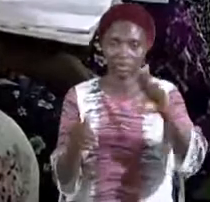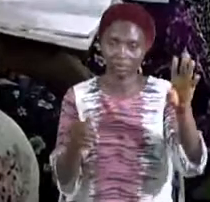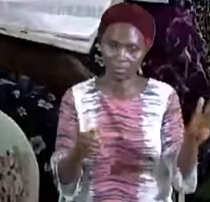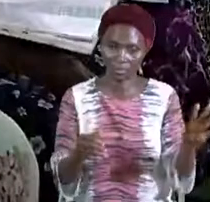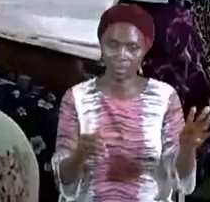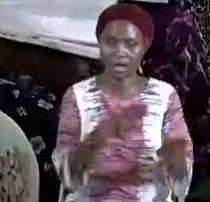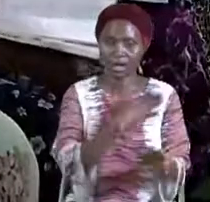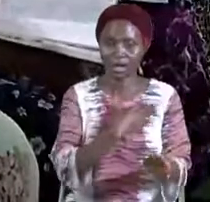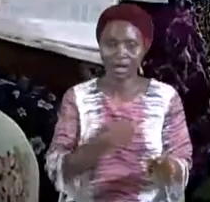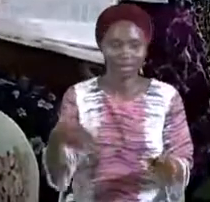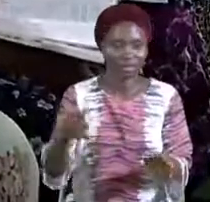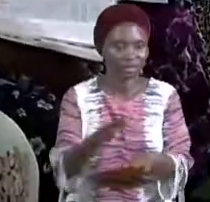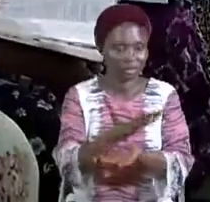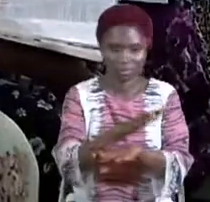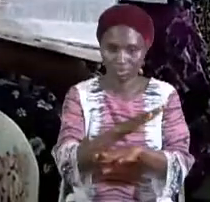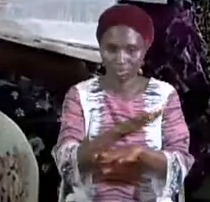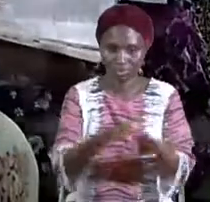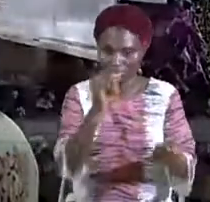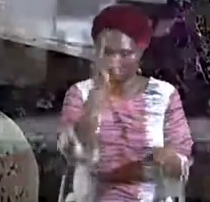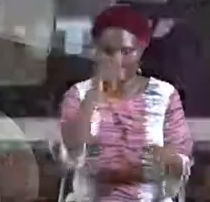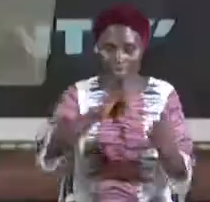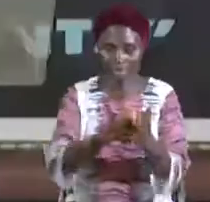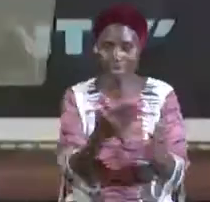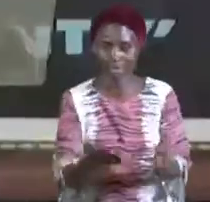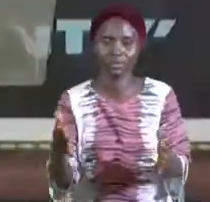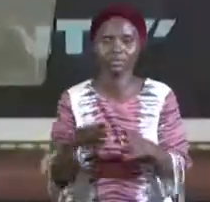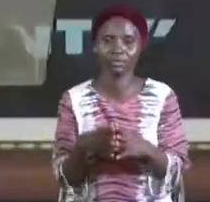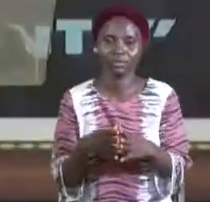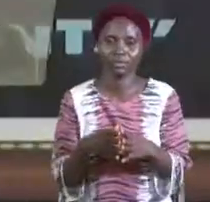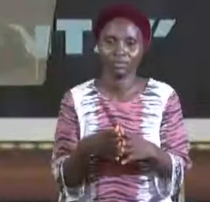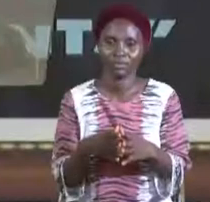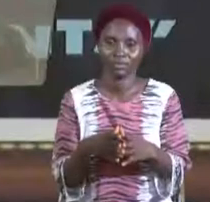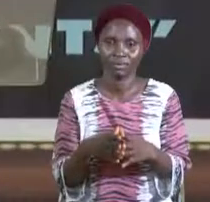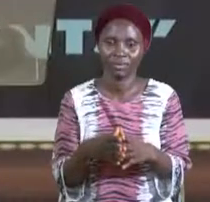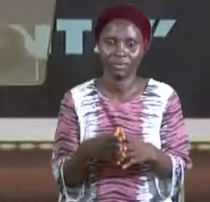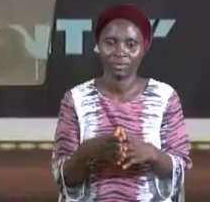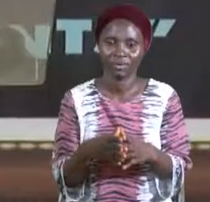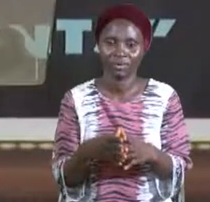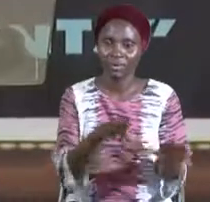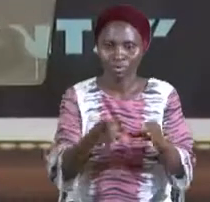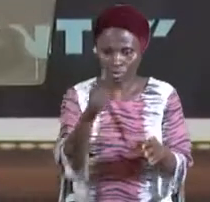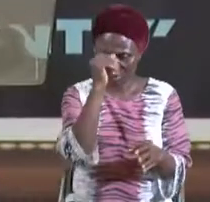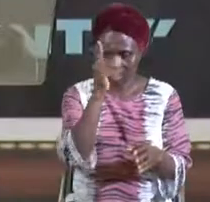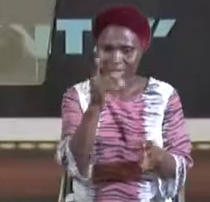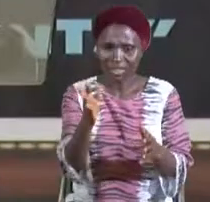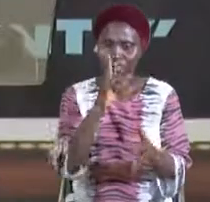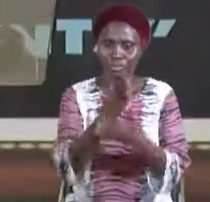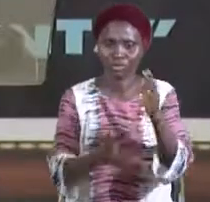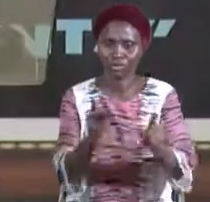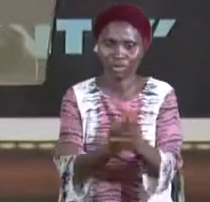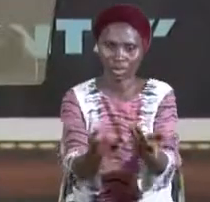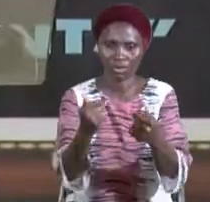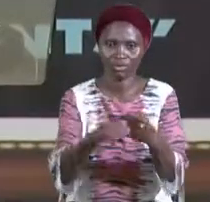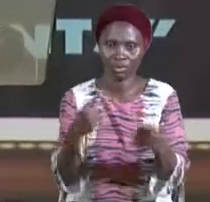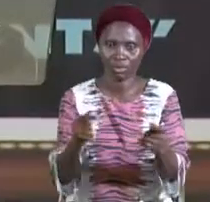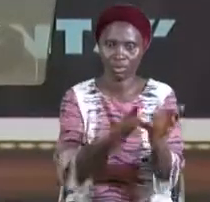Mais il ne comprit rien à cela. Vous voyez, il y a des gens qui viennent à l'étude biblique. Il y a quelque chose qu'ils